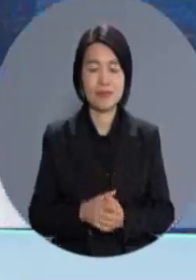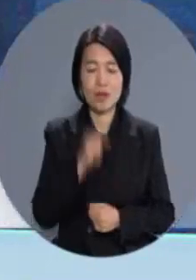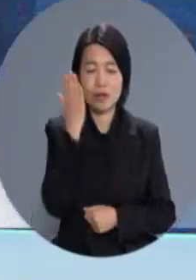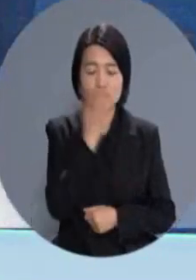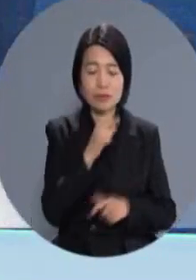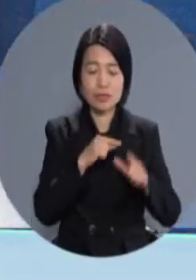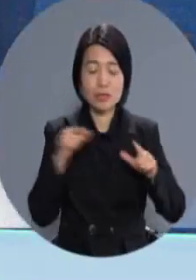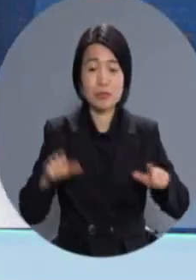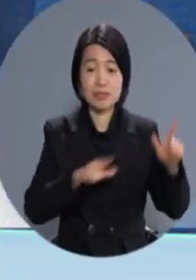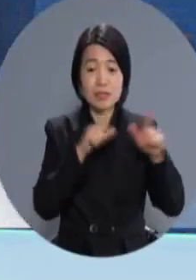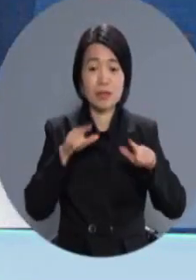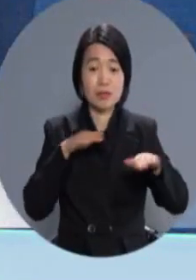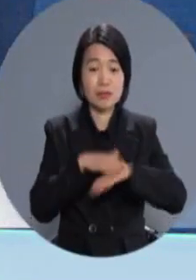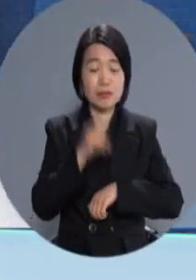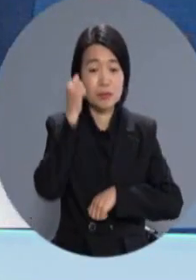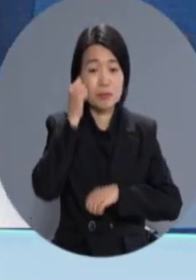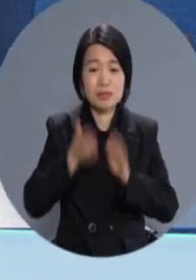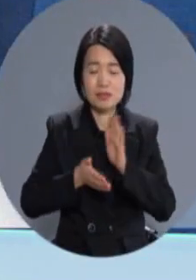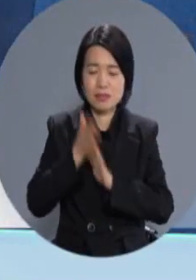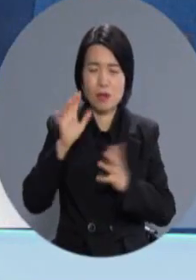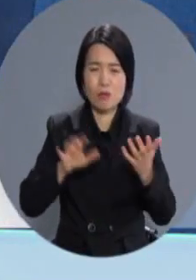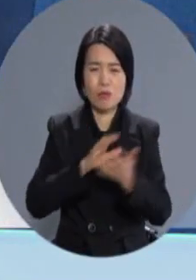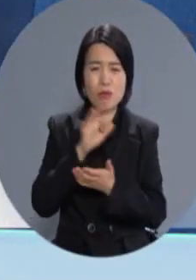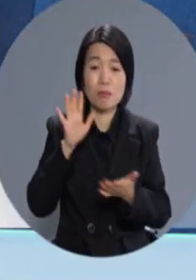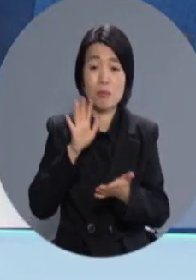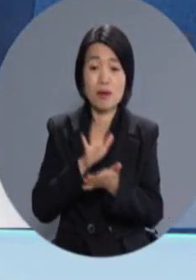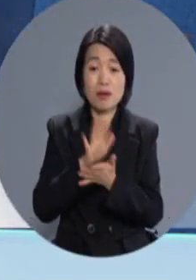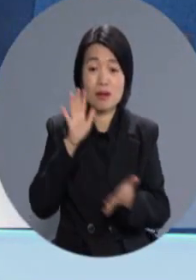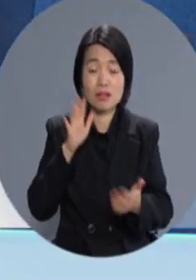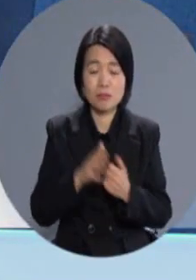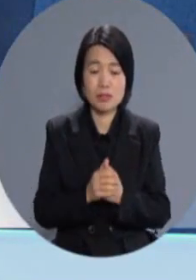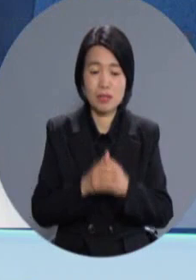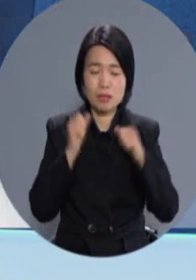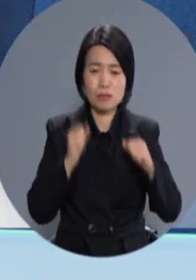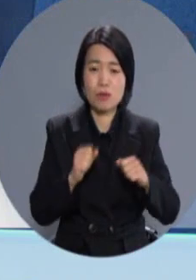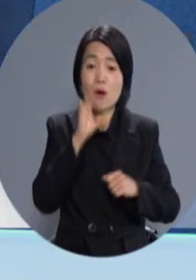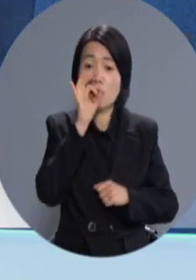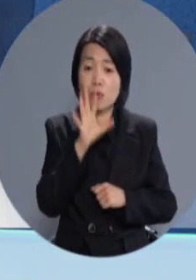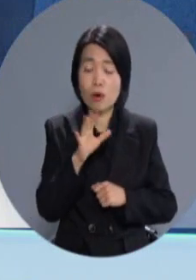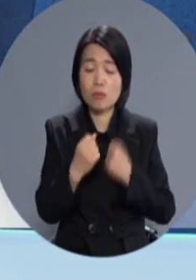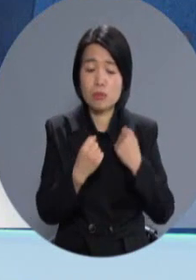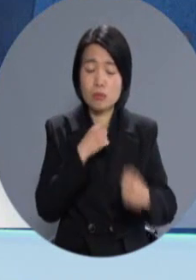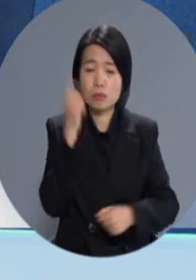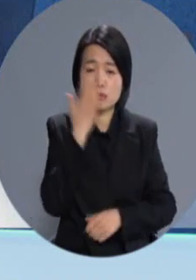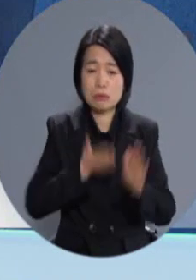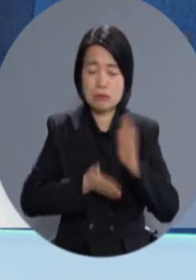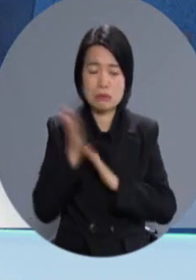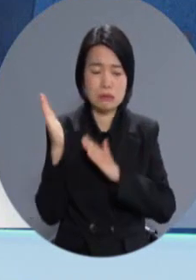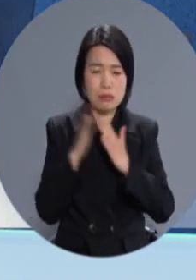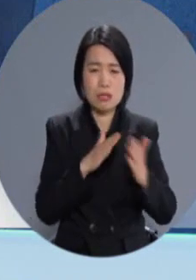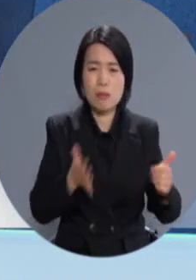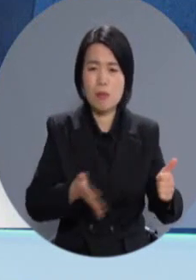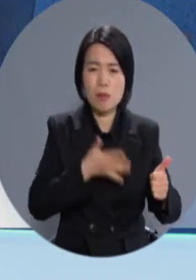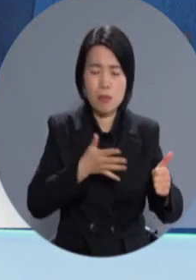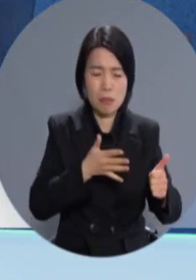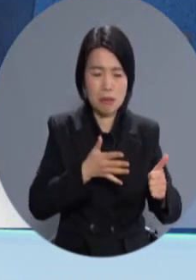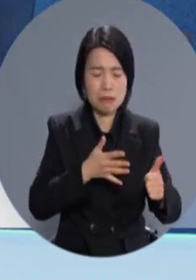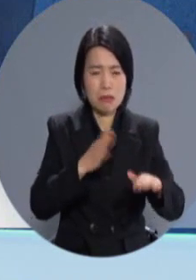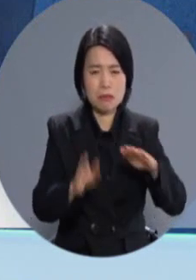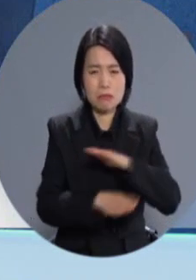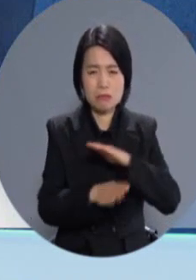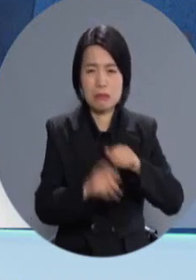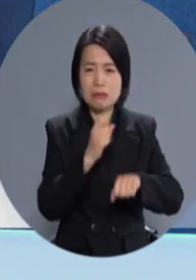여수의 일부 생활형 숙박시설을 두고 논란이 뜨겁습니다. 주거가 불가능한데도 여수시가 전입을 장려하는 등 허술한